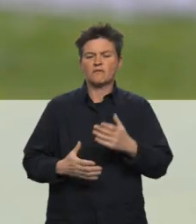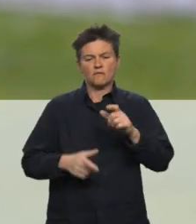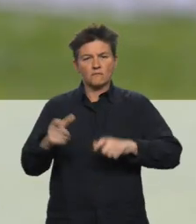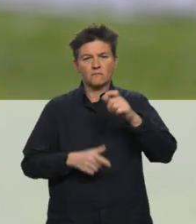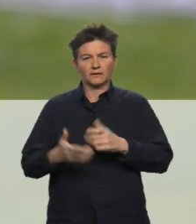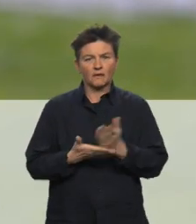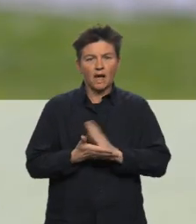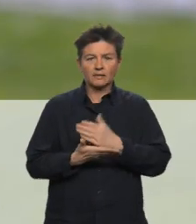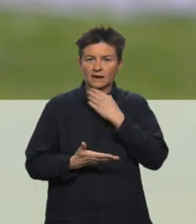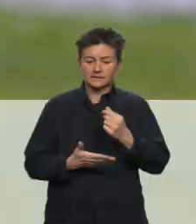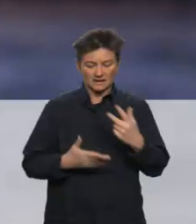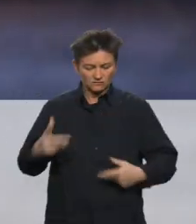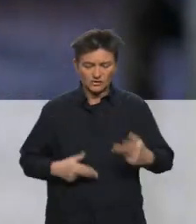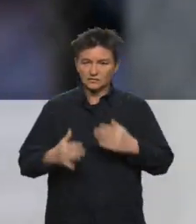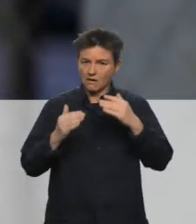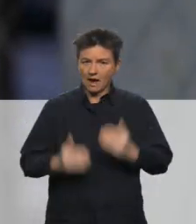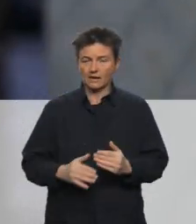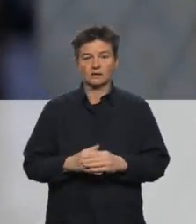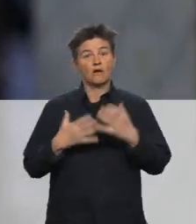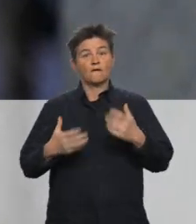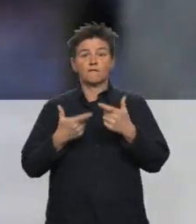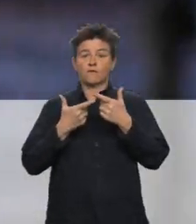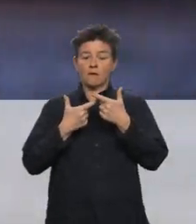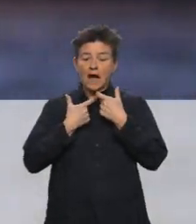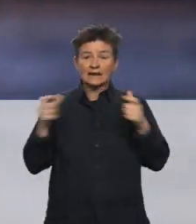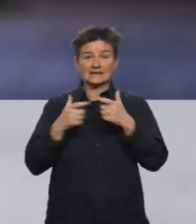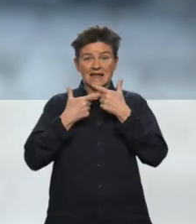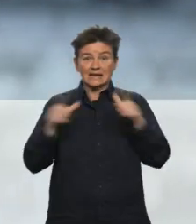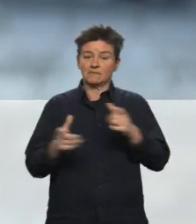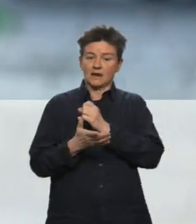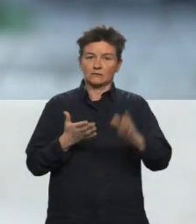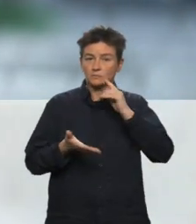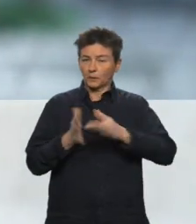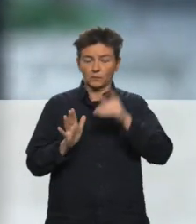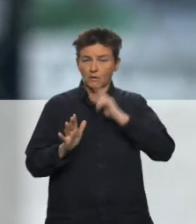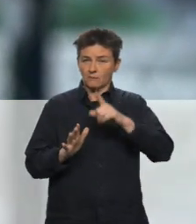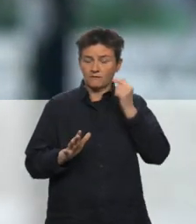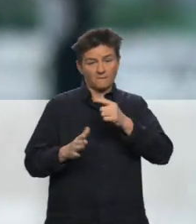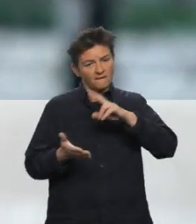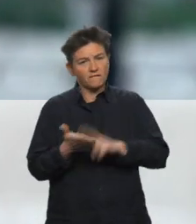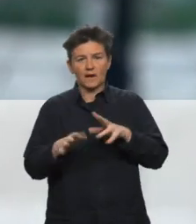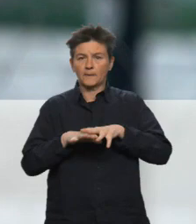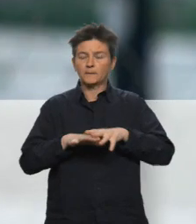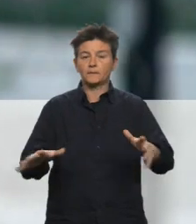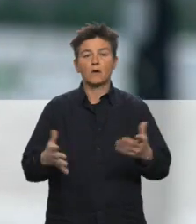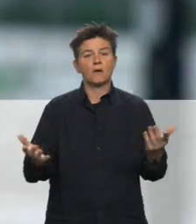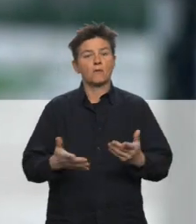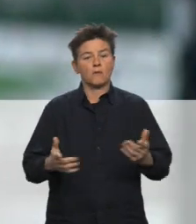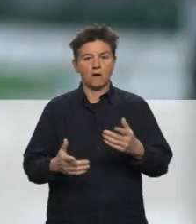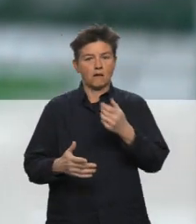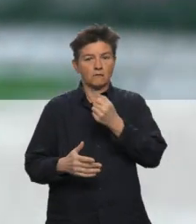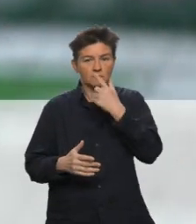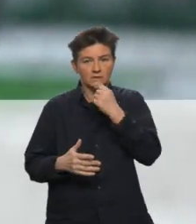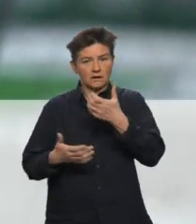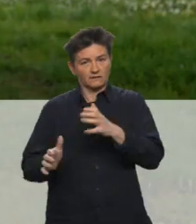des mutilations sur les personnes intersexes. Nous voulons un accès libre et gratuit pour toutes et tous. Réel, partout sur le territoire, à